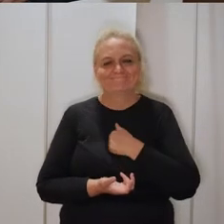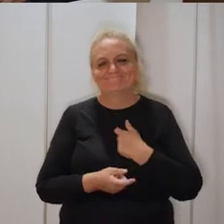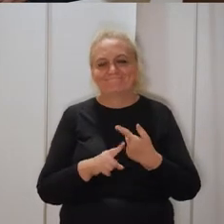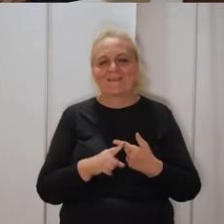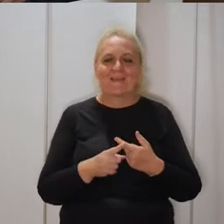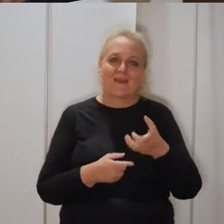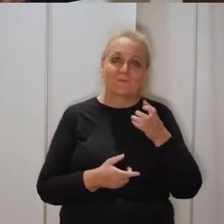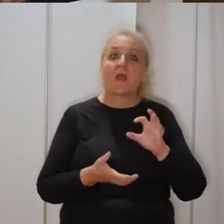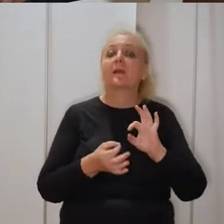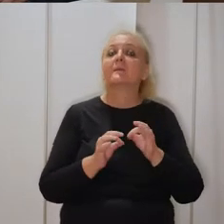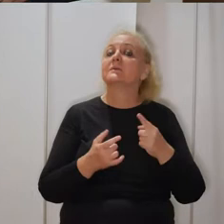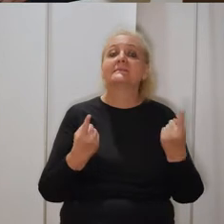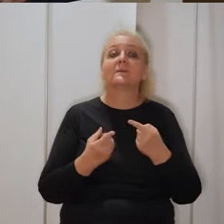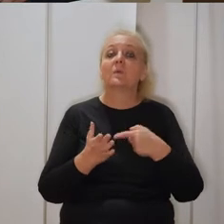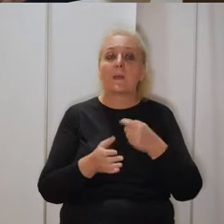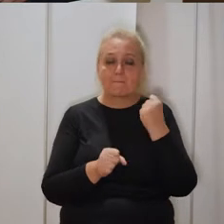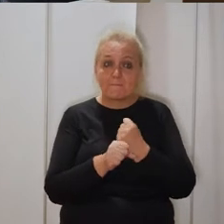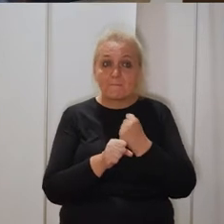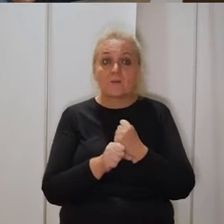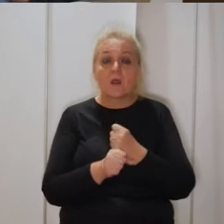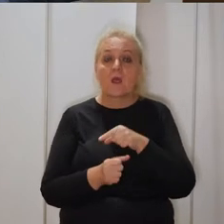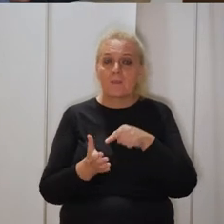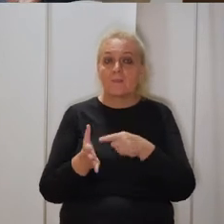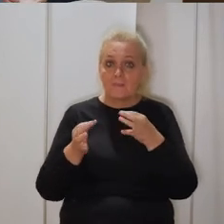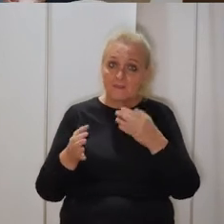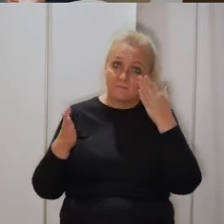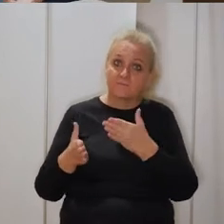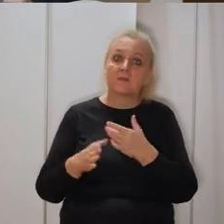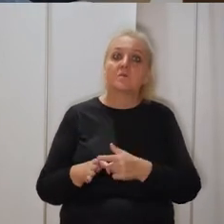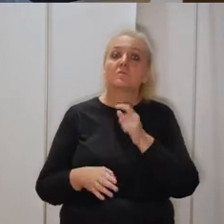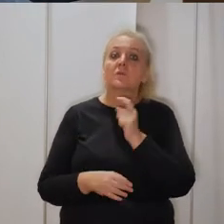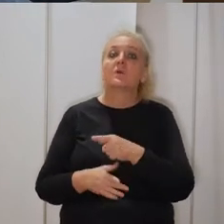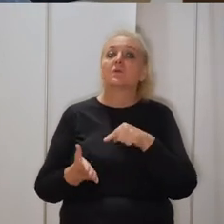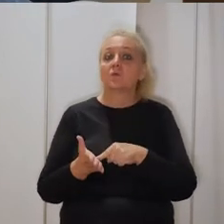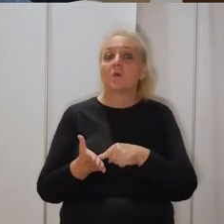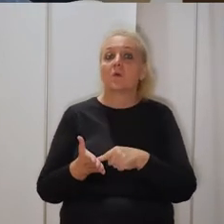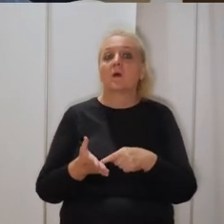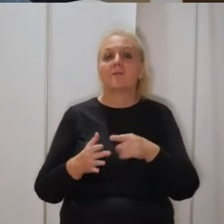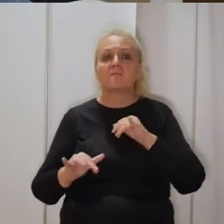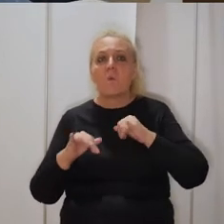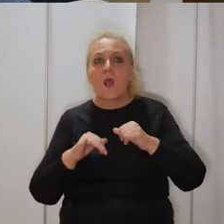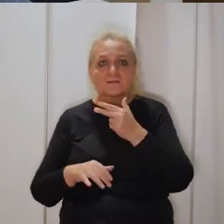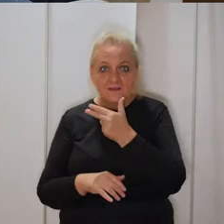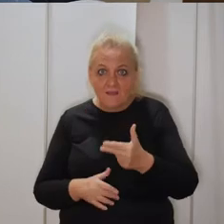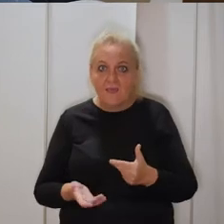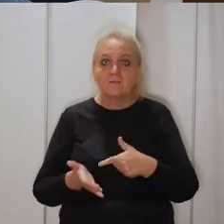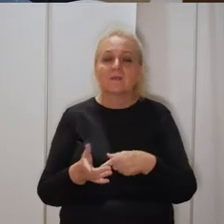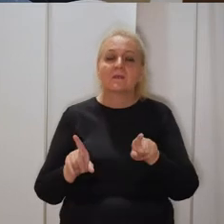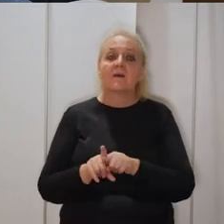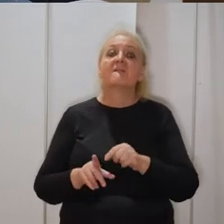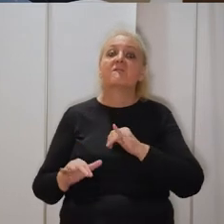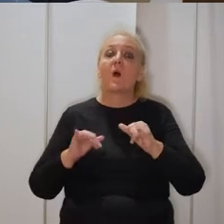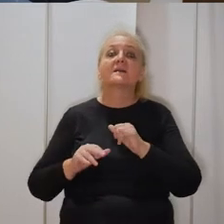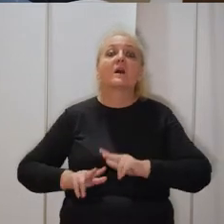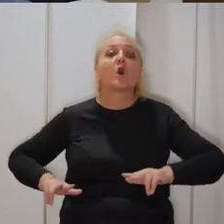publikacji autorskich, gdyby nie to, że pracuję nad jakimiś właśnie gdzieś tam właśnie pojawia się ta retoryka władzy